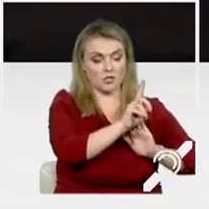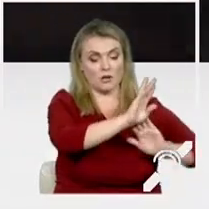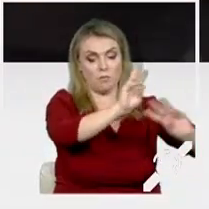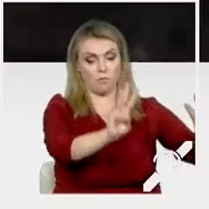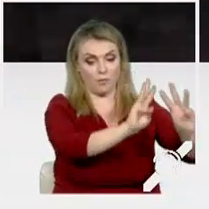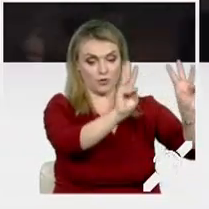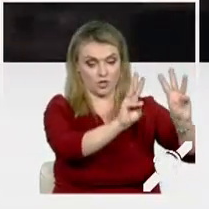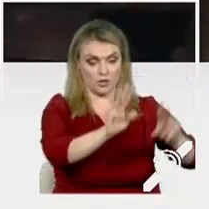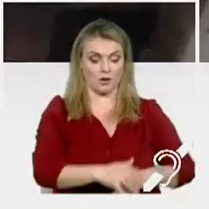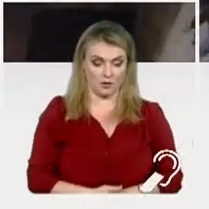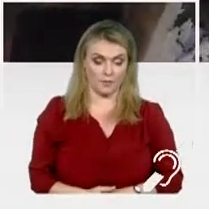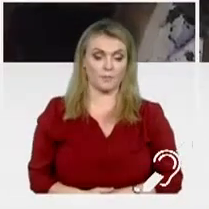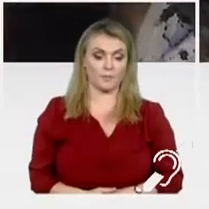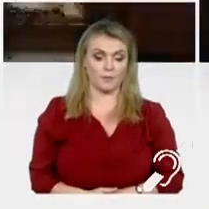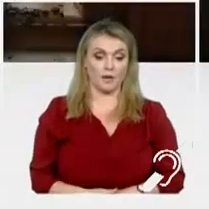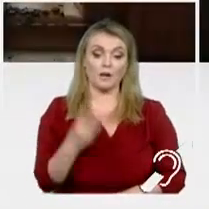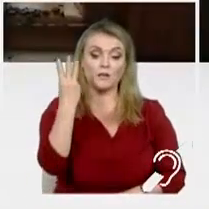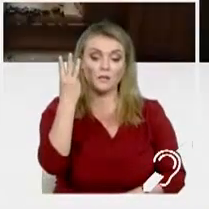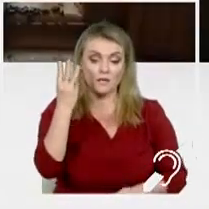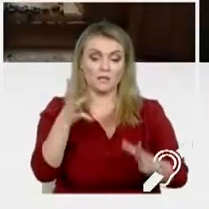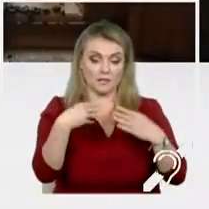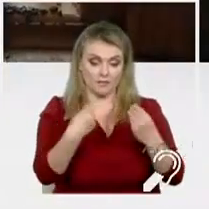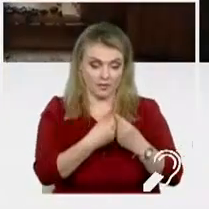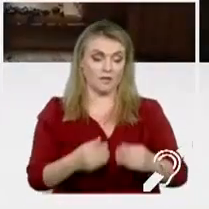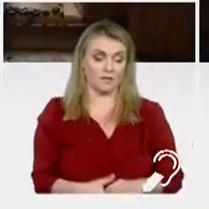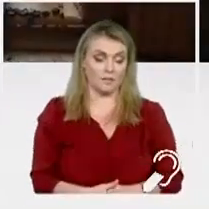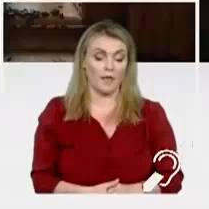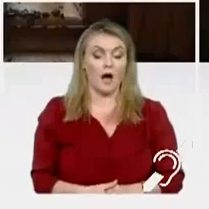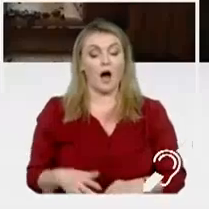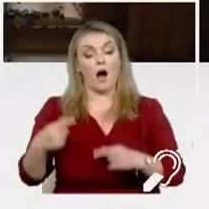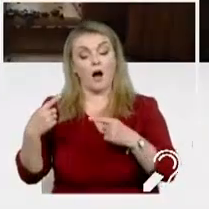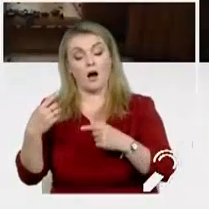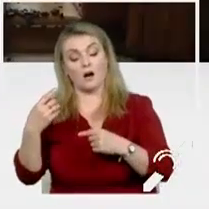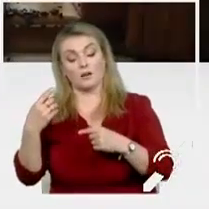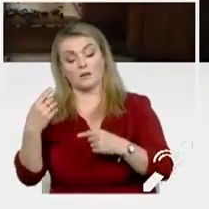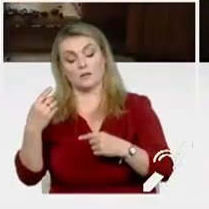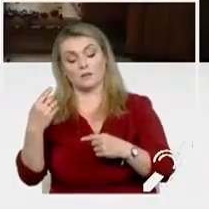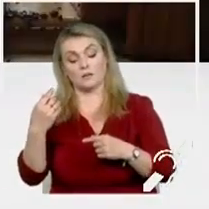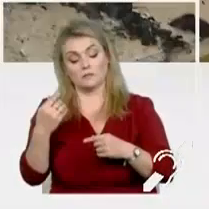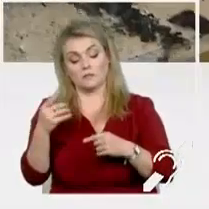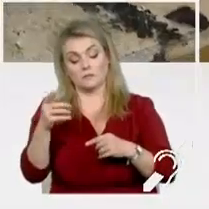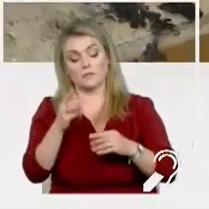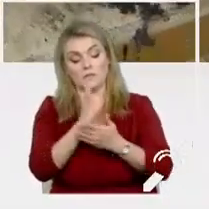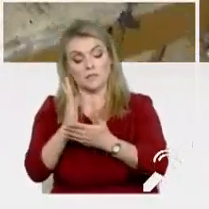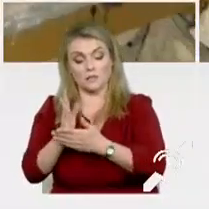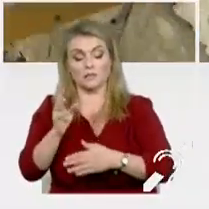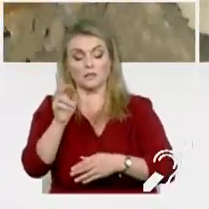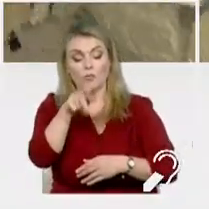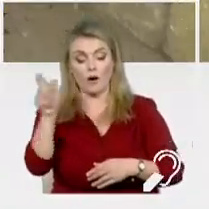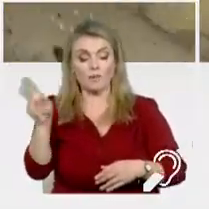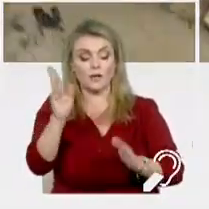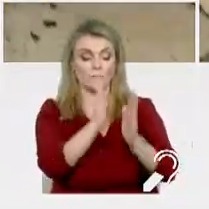3 persoane a solicitat cazare pe noapte în conlucrare